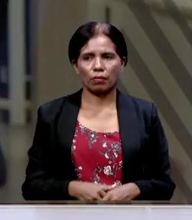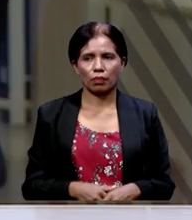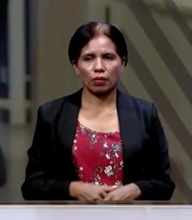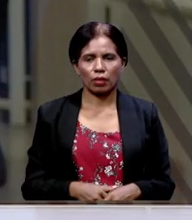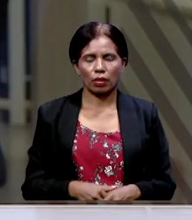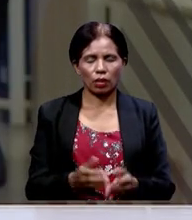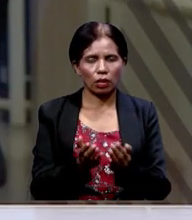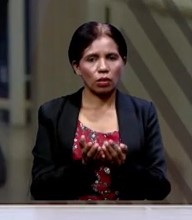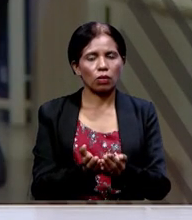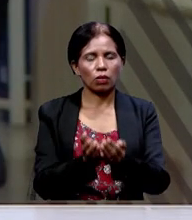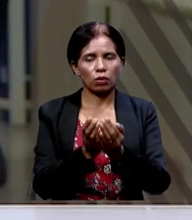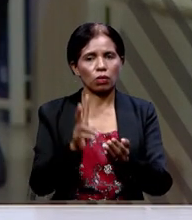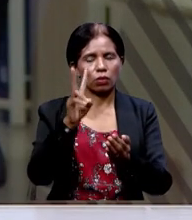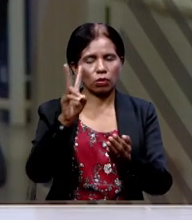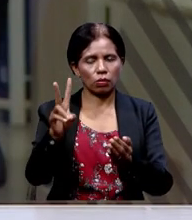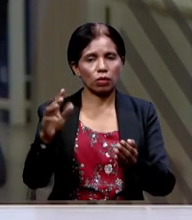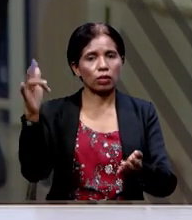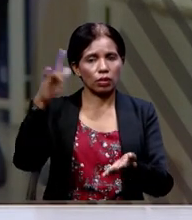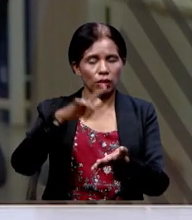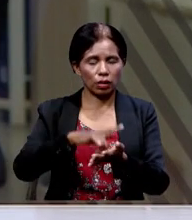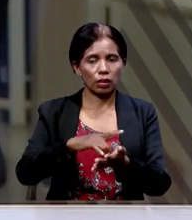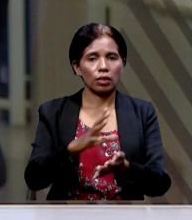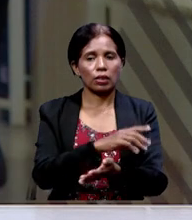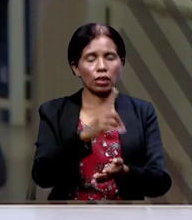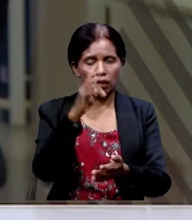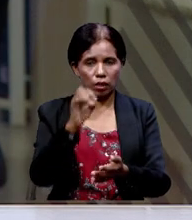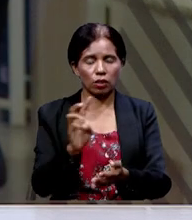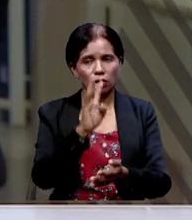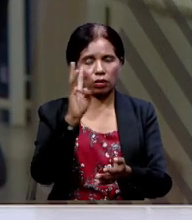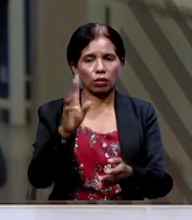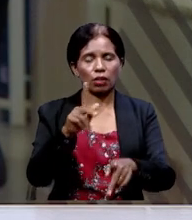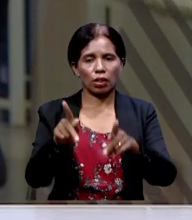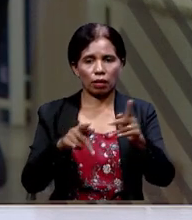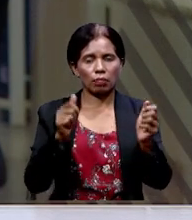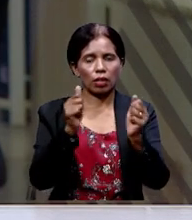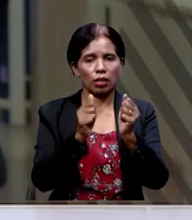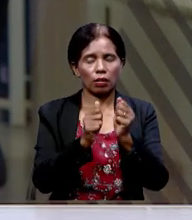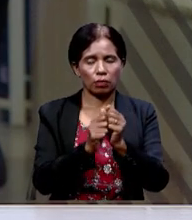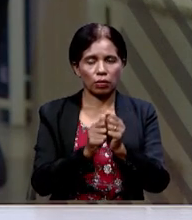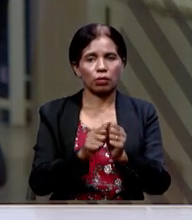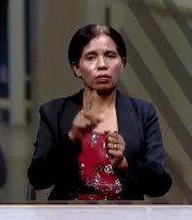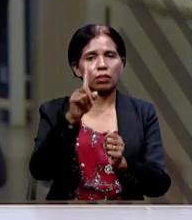Pro Cruzeiro Rua se atraca ia Porto Dili Quartane, ho turista besik rihungida.